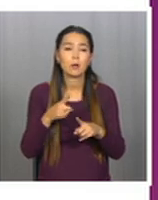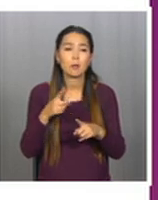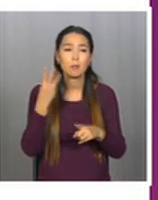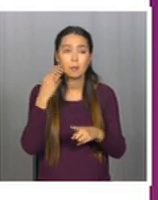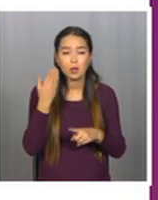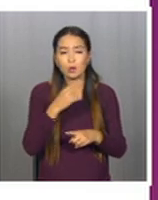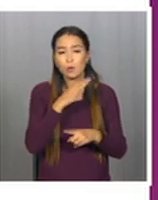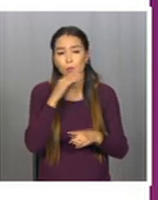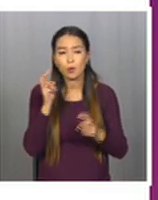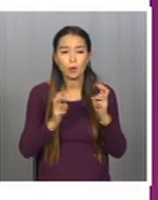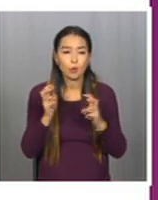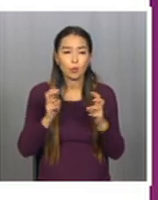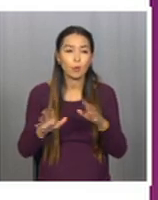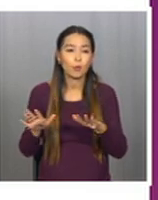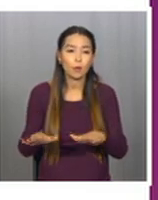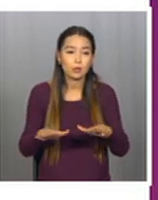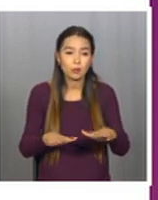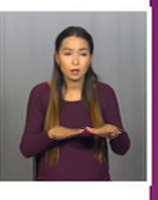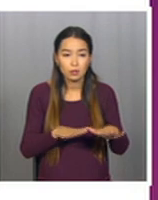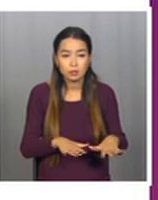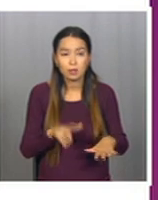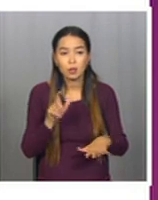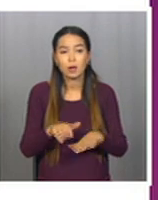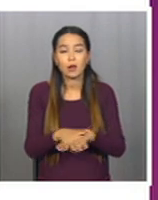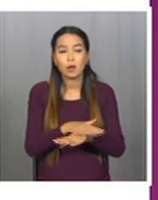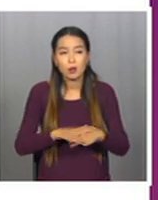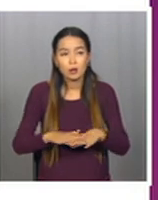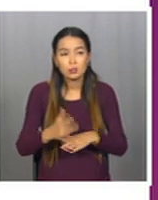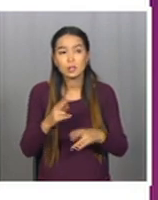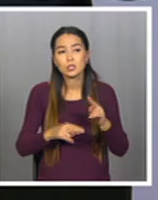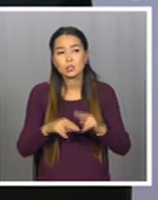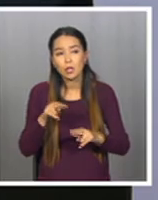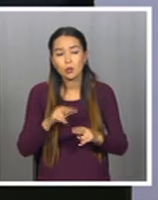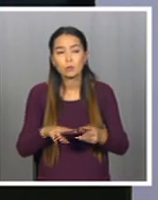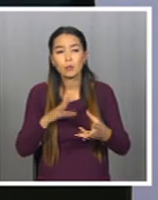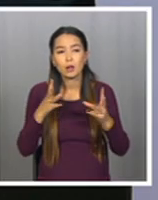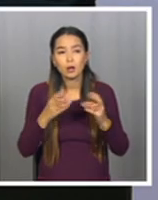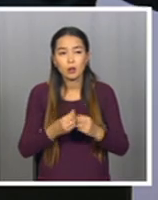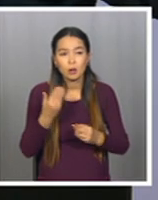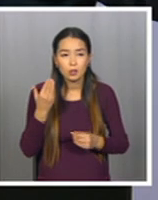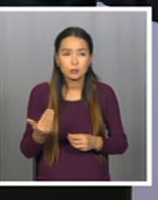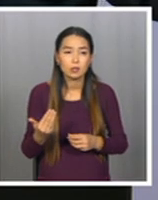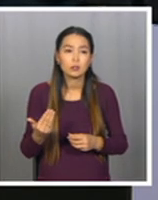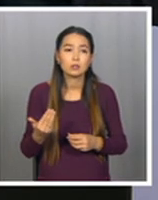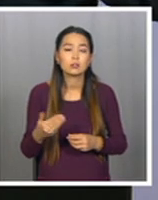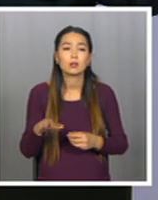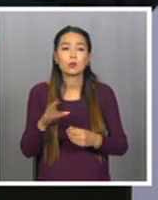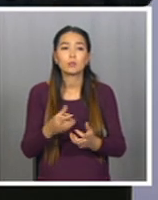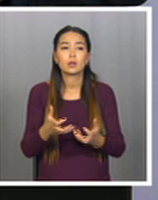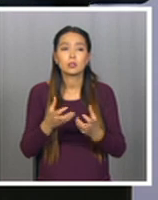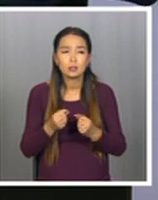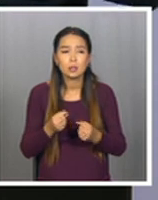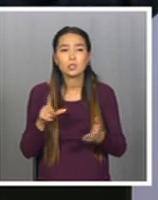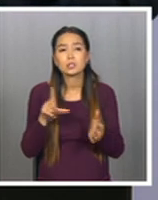өндіріс орындарына салықты салу арқылы және оннан алынатын салықтардың